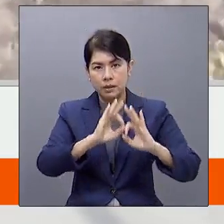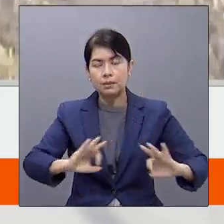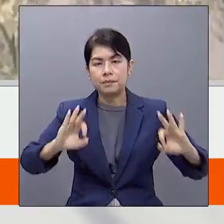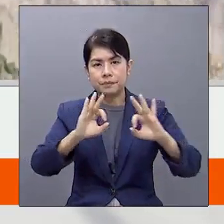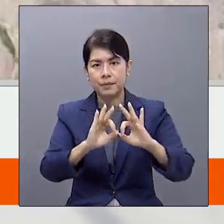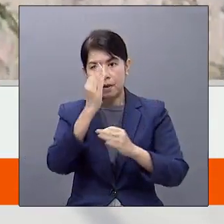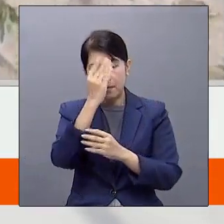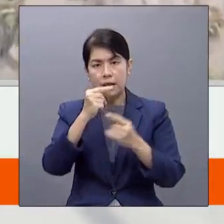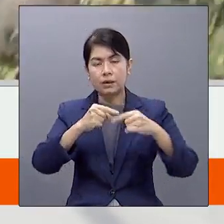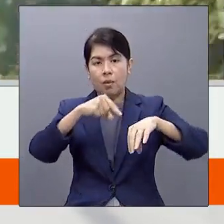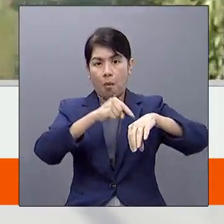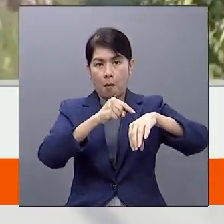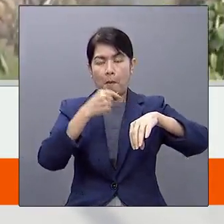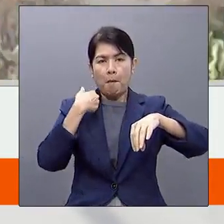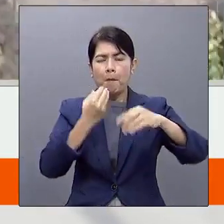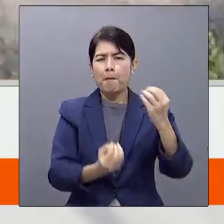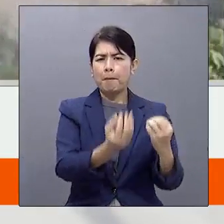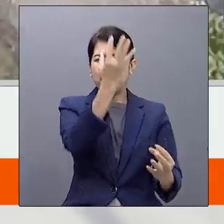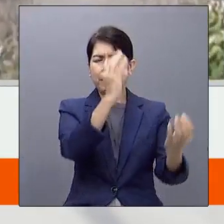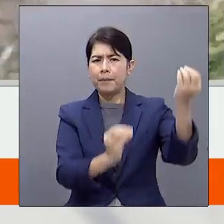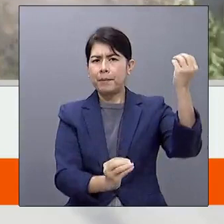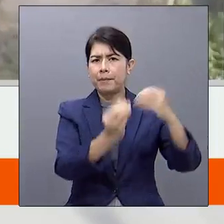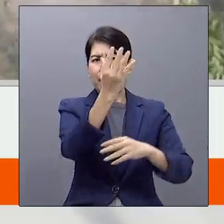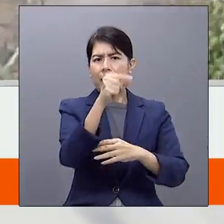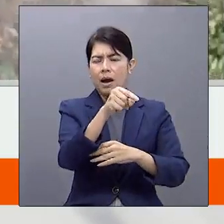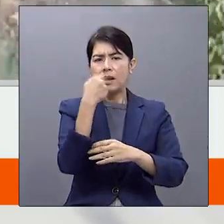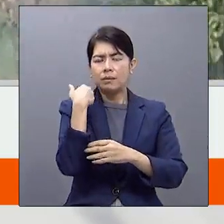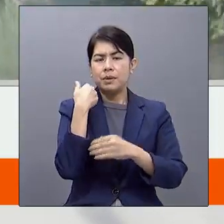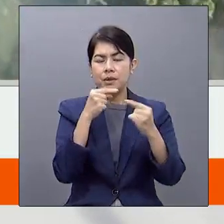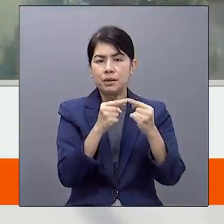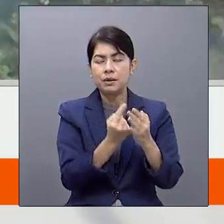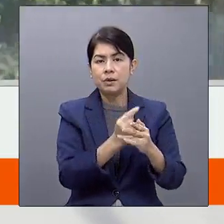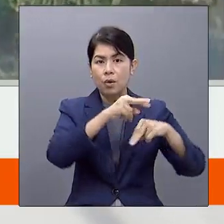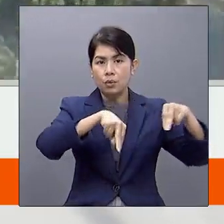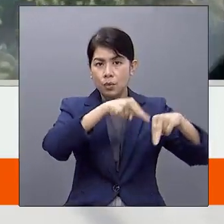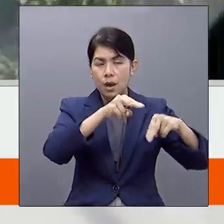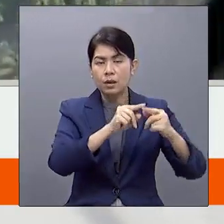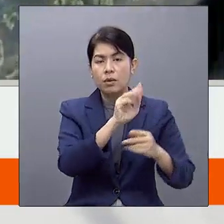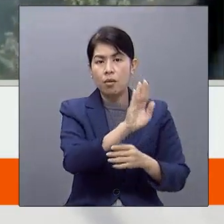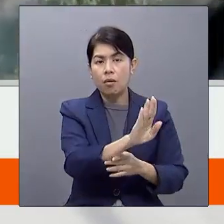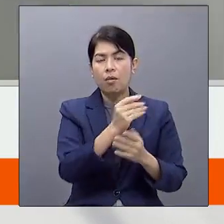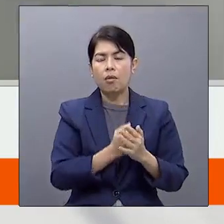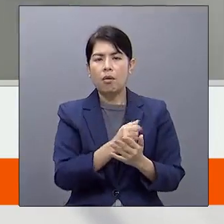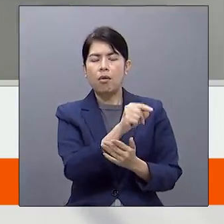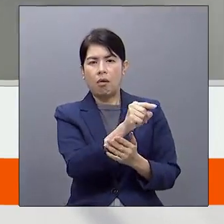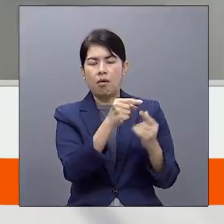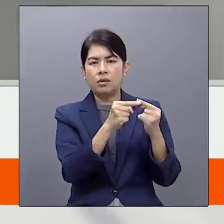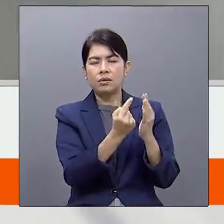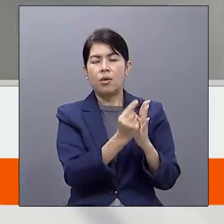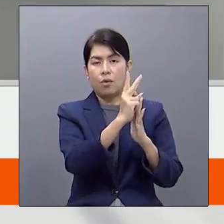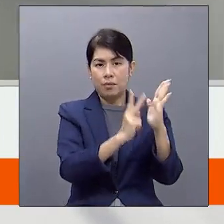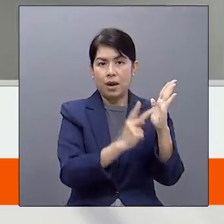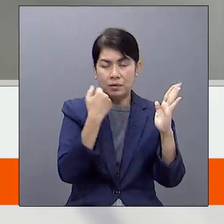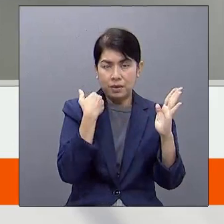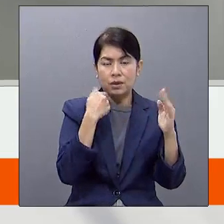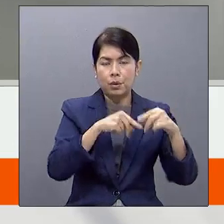ขณะที่ป่าอนุรักษ์เนี่ยไม่มีการถ่ายโอนก็เป็นอีกพื้นที่หนึ่งสมมติถ้าทางเชียงใหม่มีพื้น